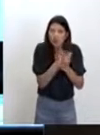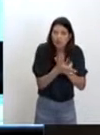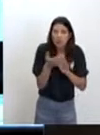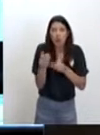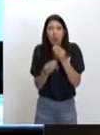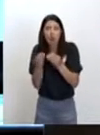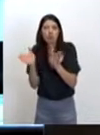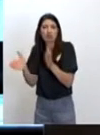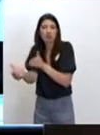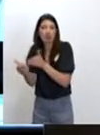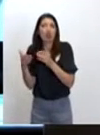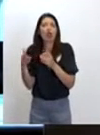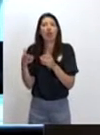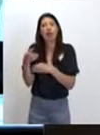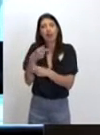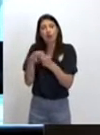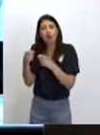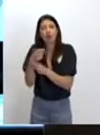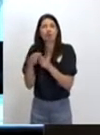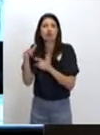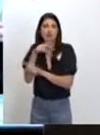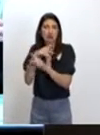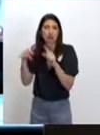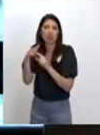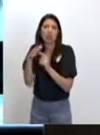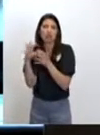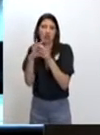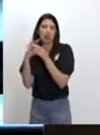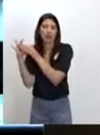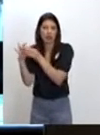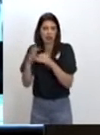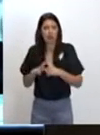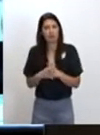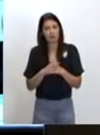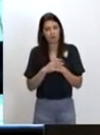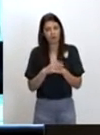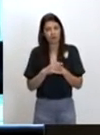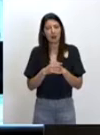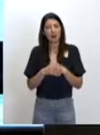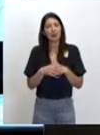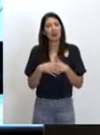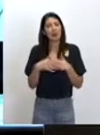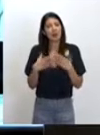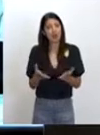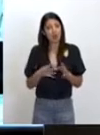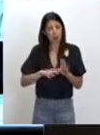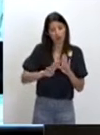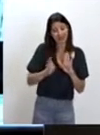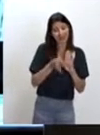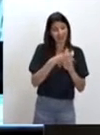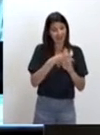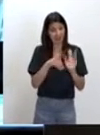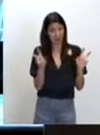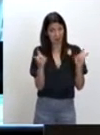solidaire. Nous avons placé la pondération du critère prix